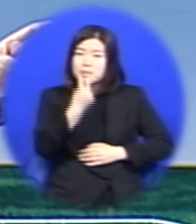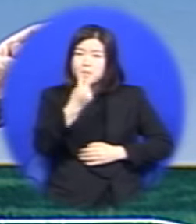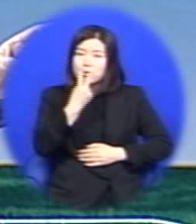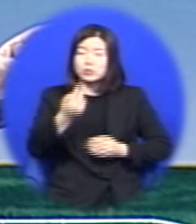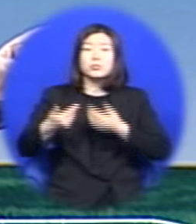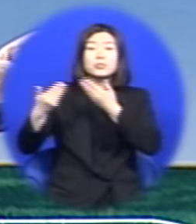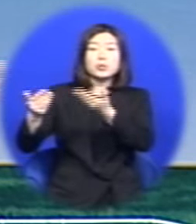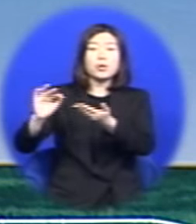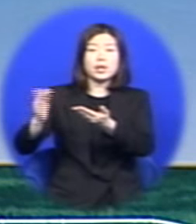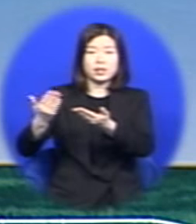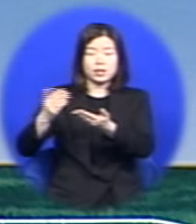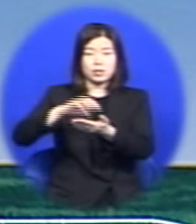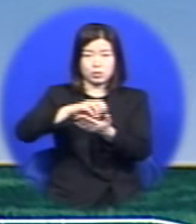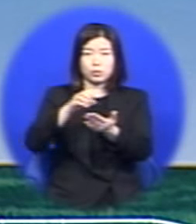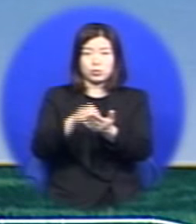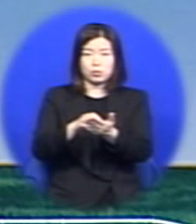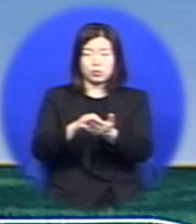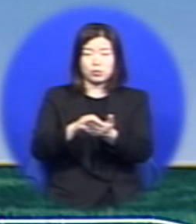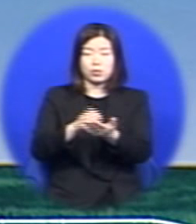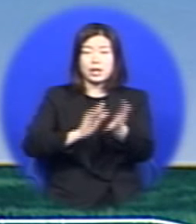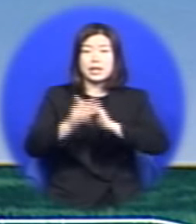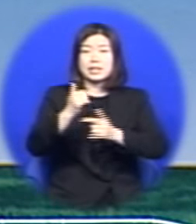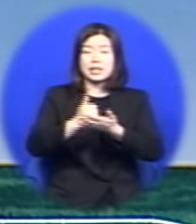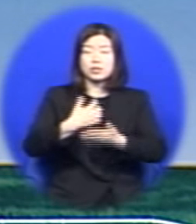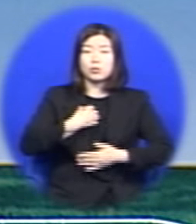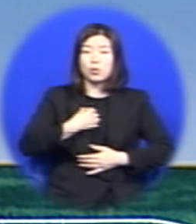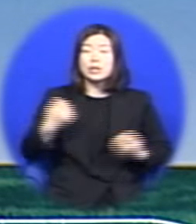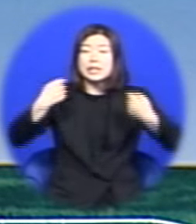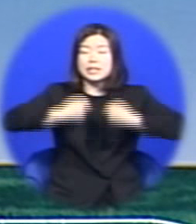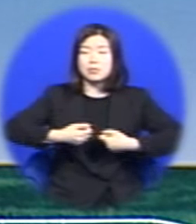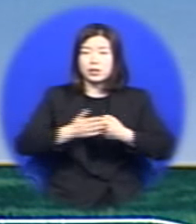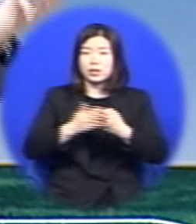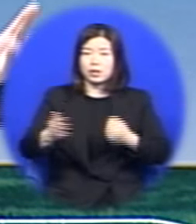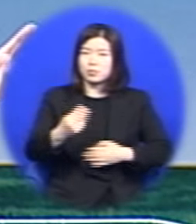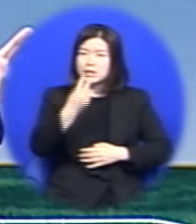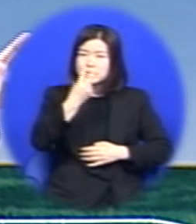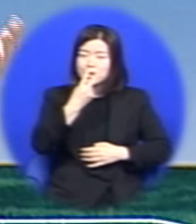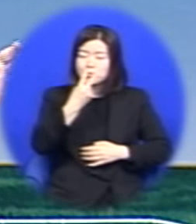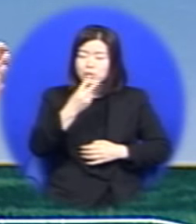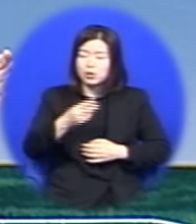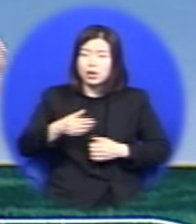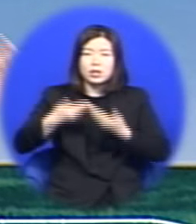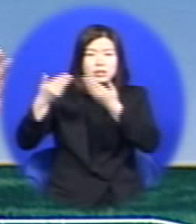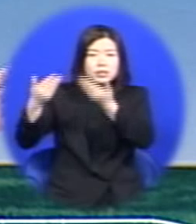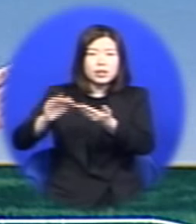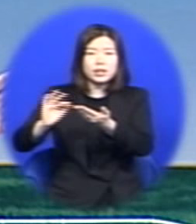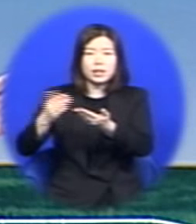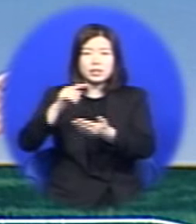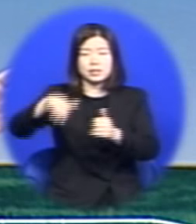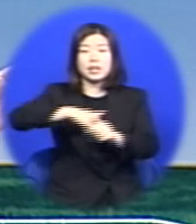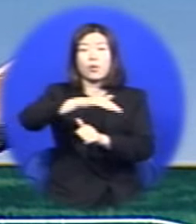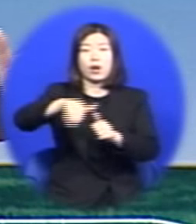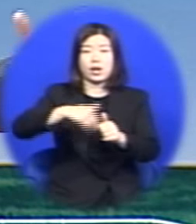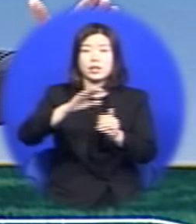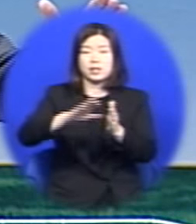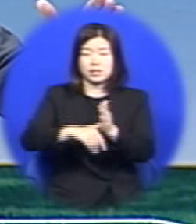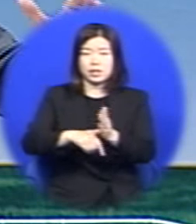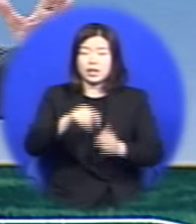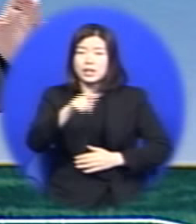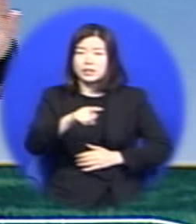일, 내가 예수의 옷을 입었기 때문에 생명을 잃어야 되는 이런 상황에서